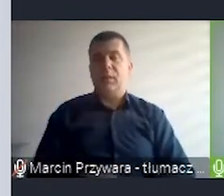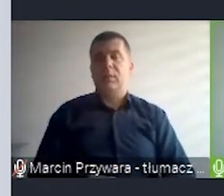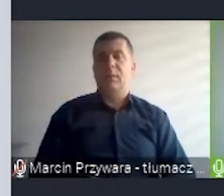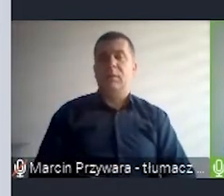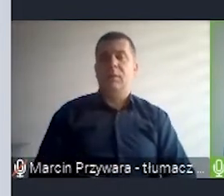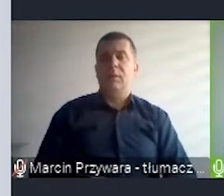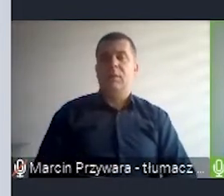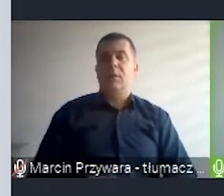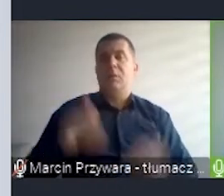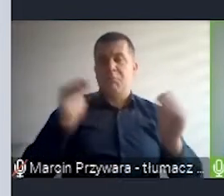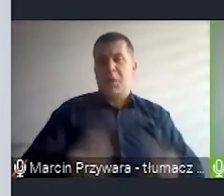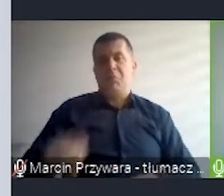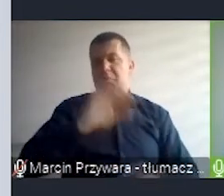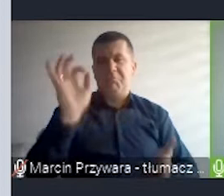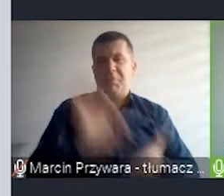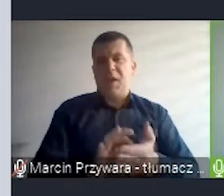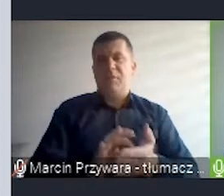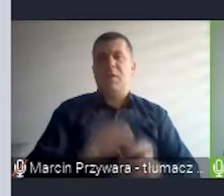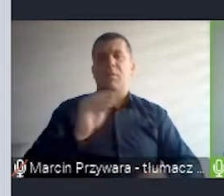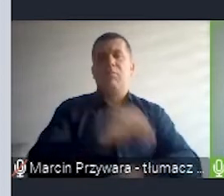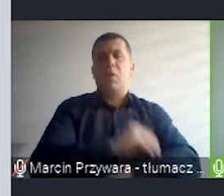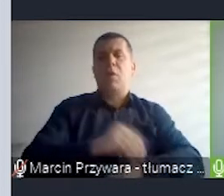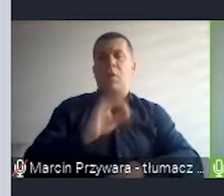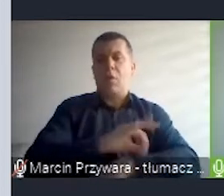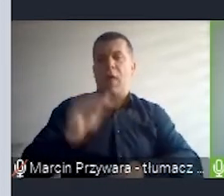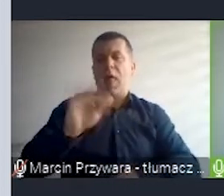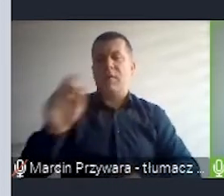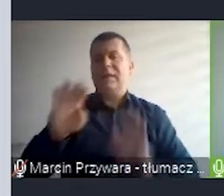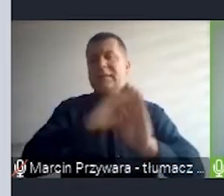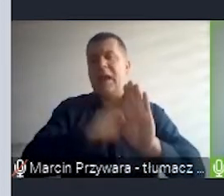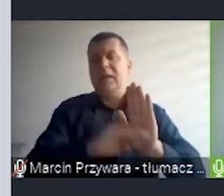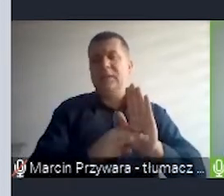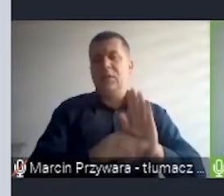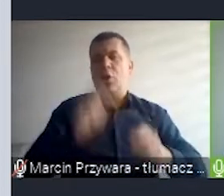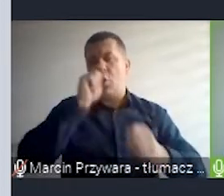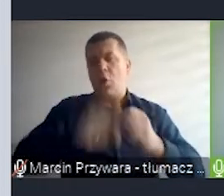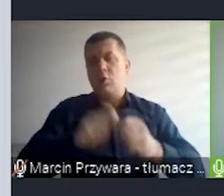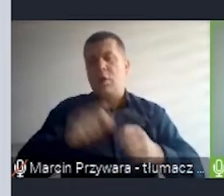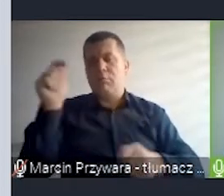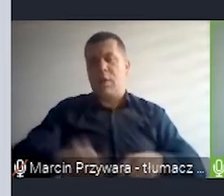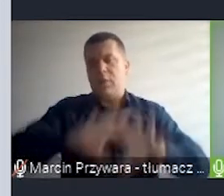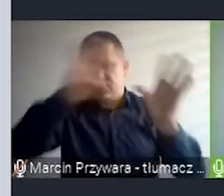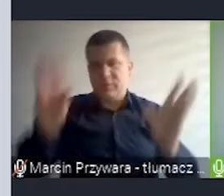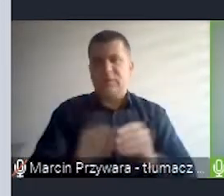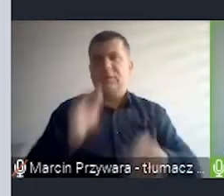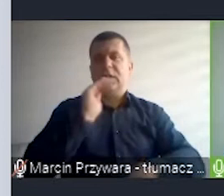i możecie być pewni, że w projektach FRR-u co do zasady podlegać kontroli powinny wszystkie